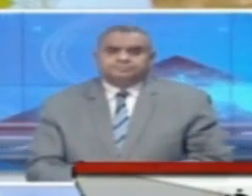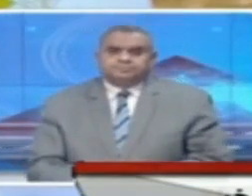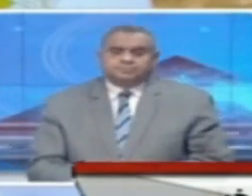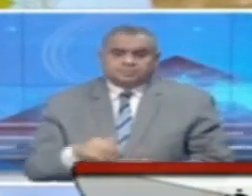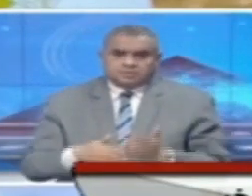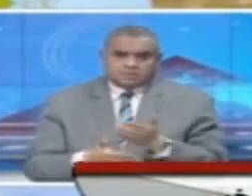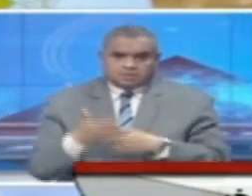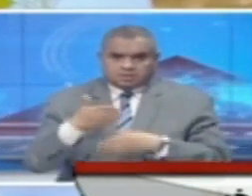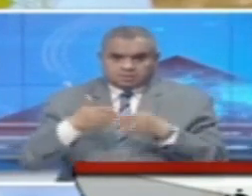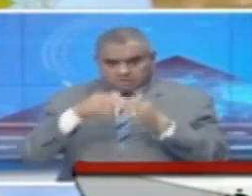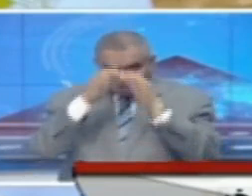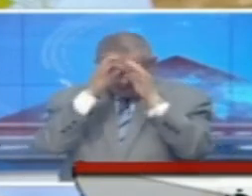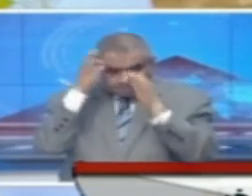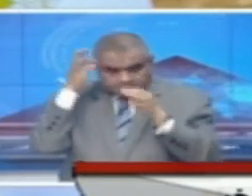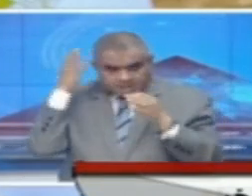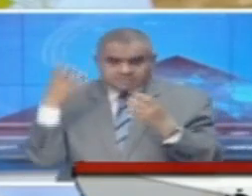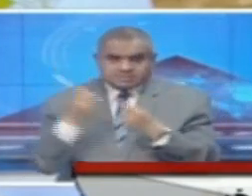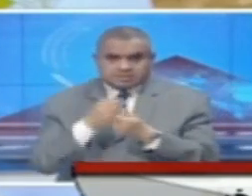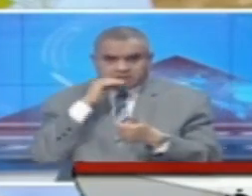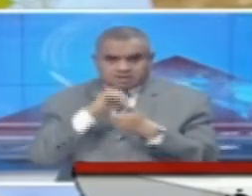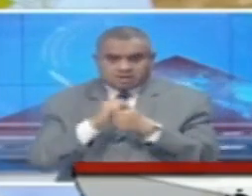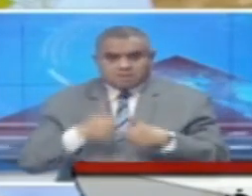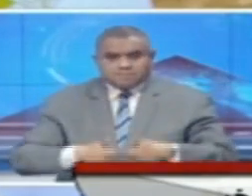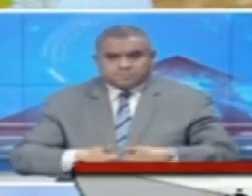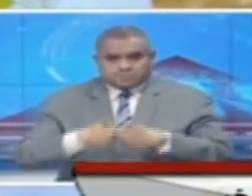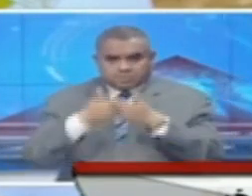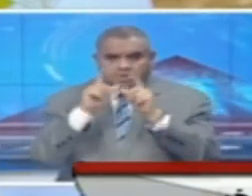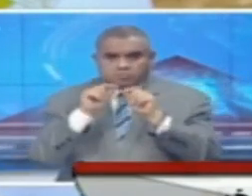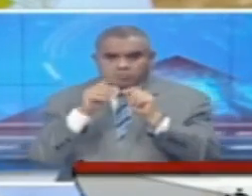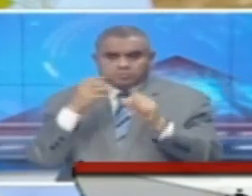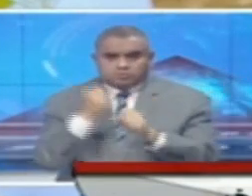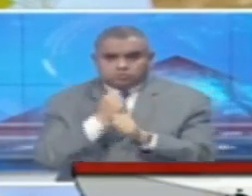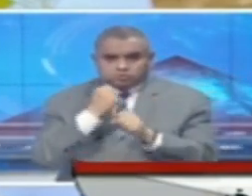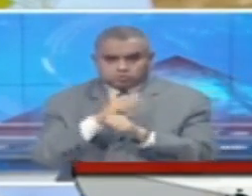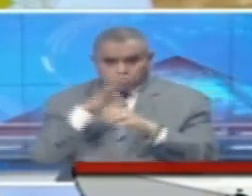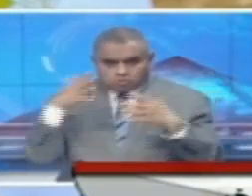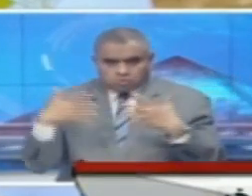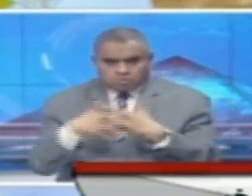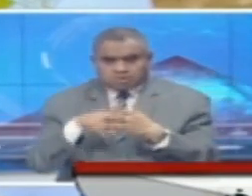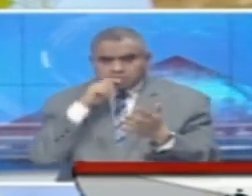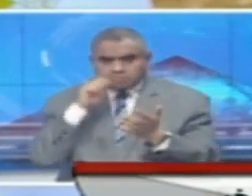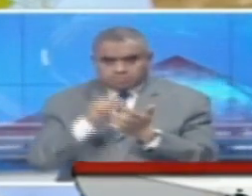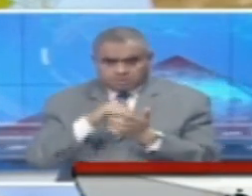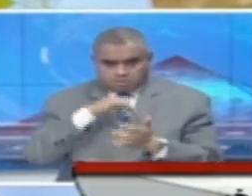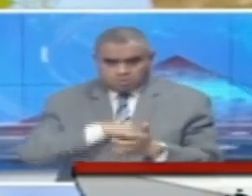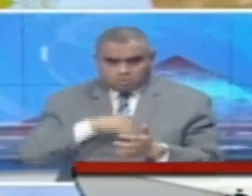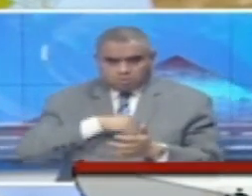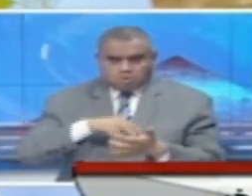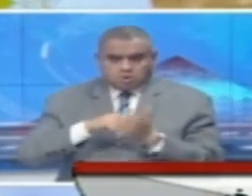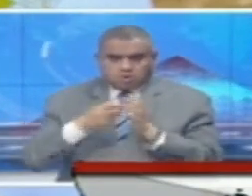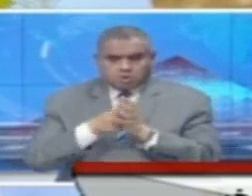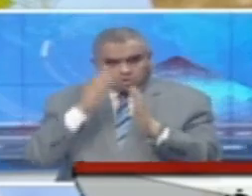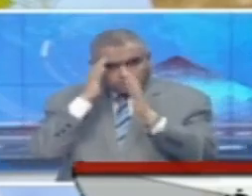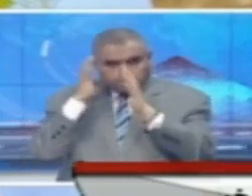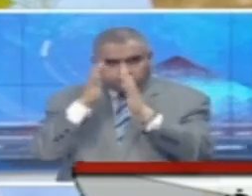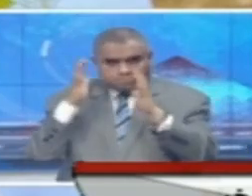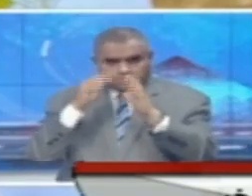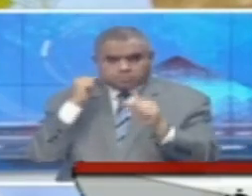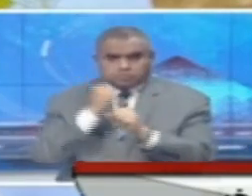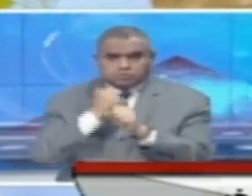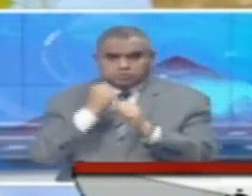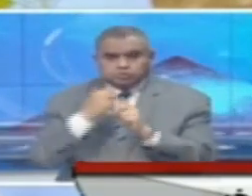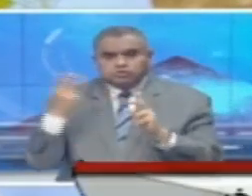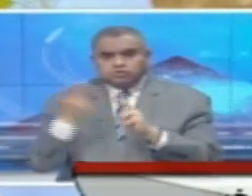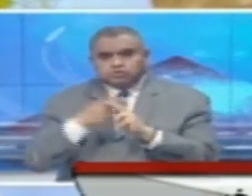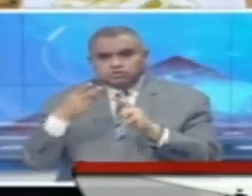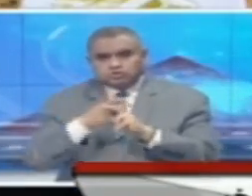لتجسدوا المثل والقدوة والنموذج وتثبتوا مجددا مدى حكمة وعبقرية هذا الشعب